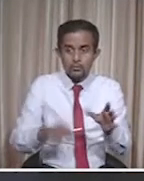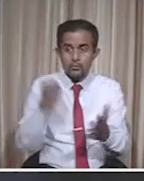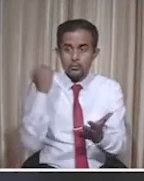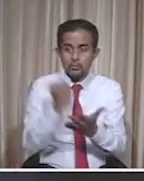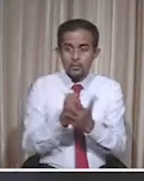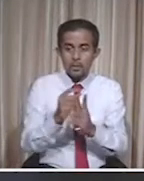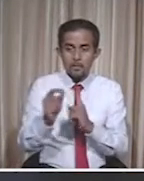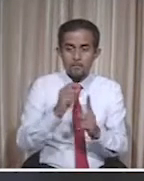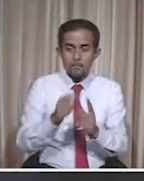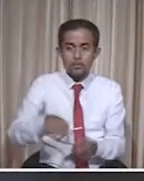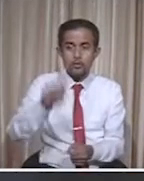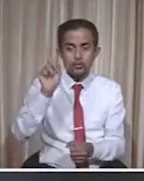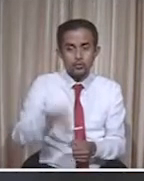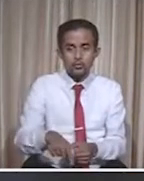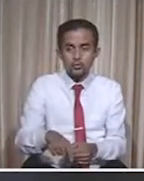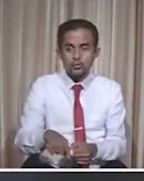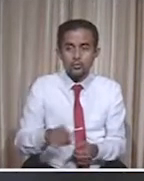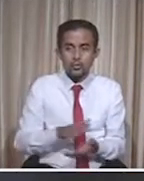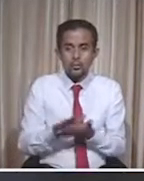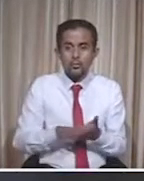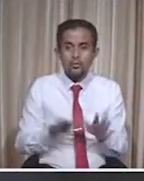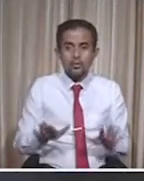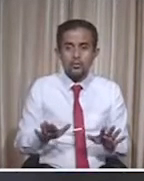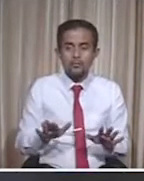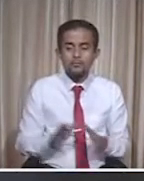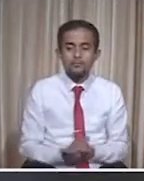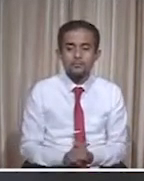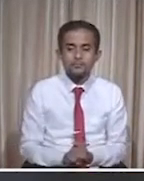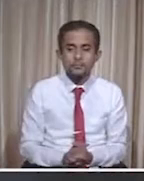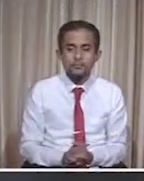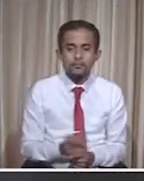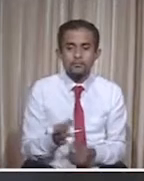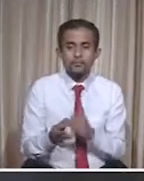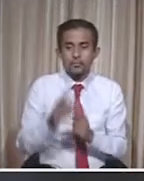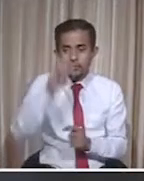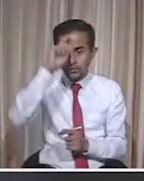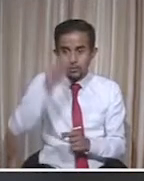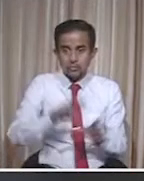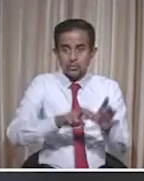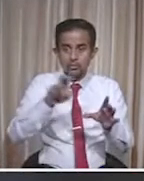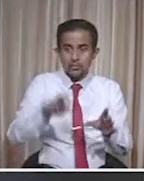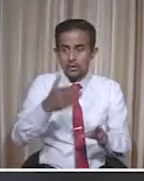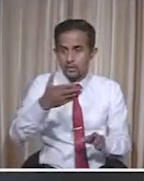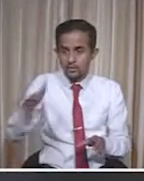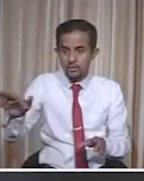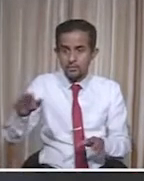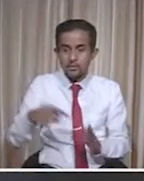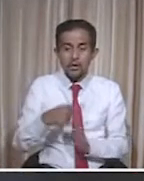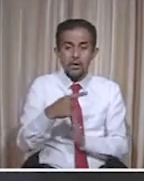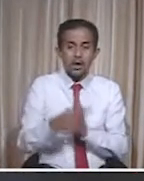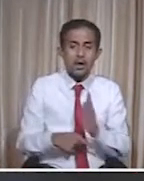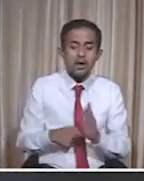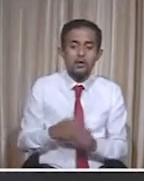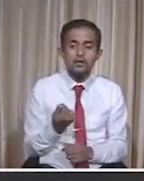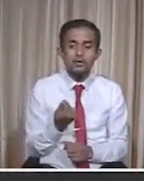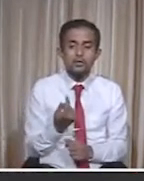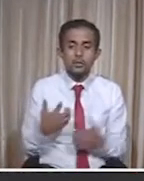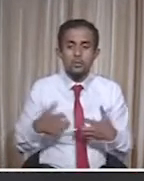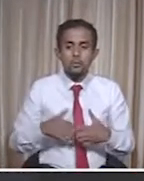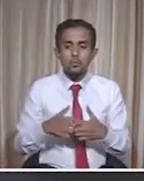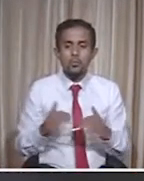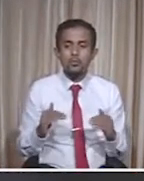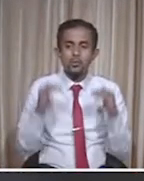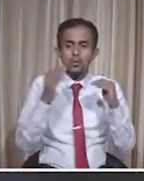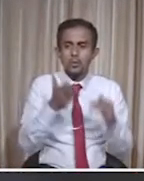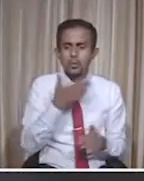මේ පාර්ලිමේන්තුවේ අපි සම්මත කරමු. අපි සූදානම් මෙතෙන්ට. ඒ ජනාධිපතිවරයා ධූරයෙන් ඉවත් කරලා මේ රටේ මේ ආර්ථික අර්බුදය ගොඩ